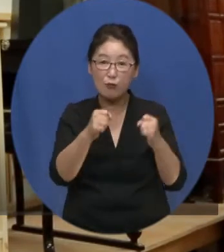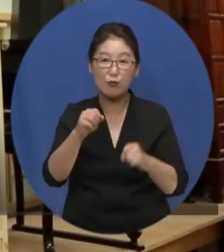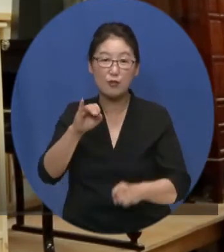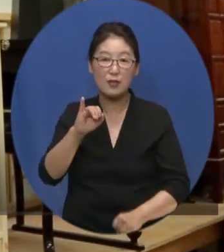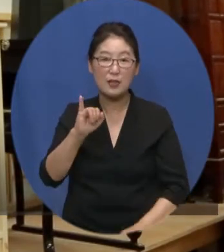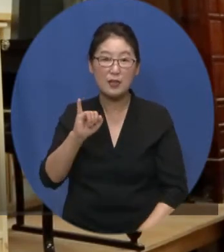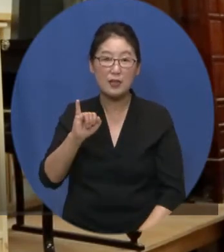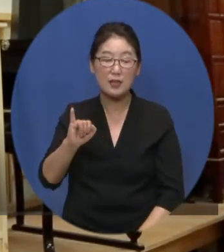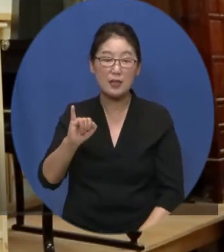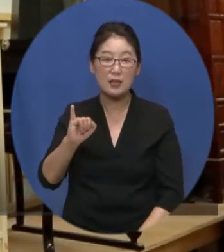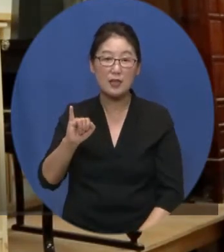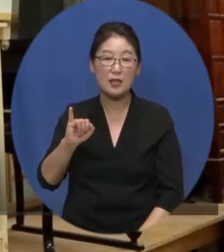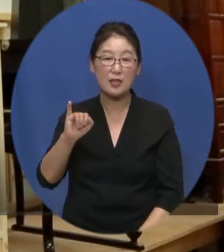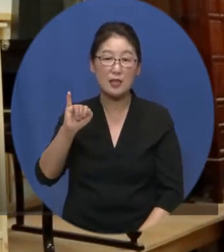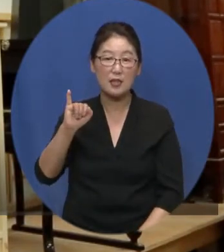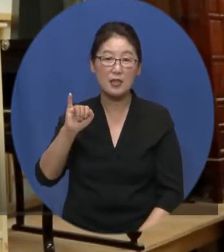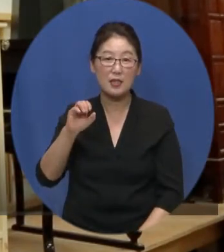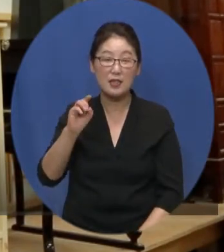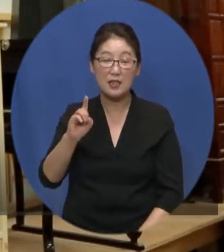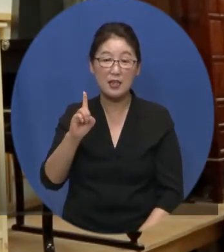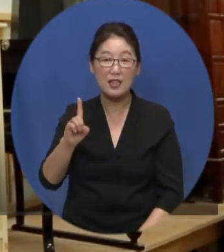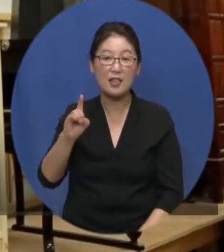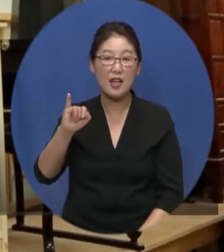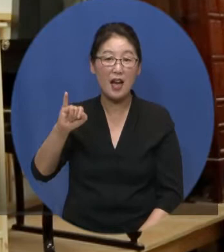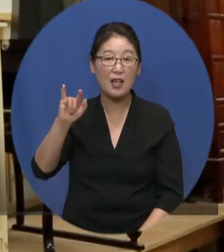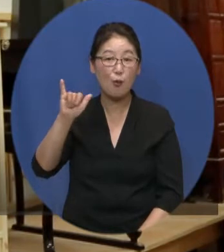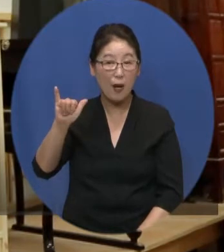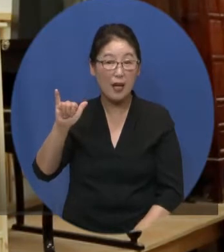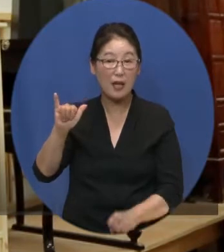단조 더 diy 는